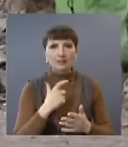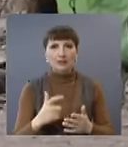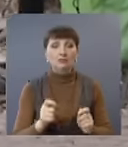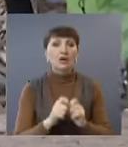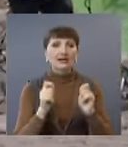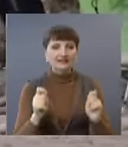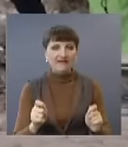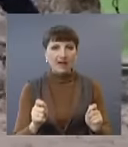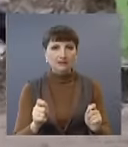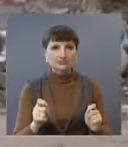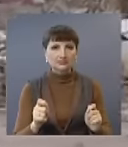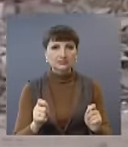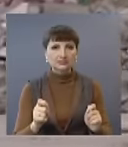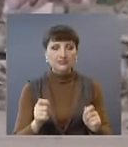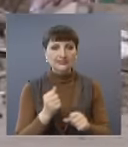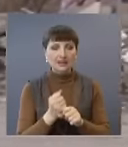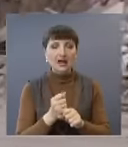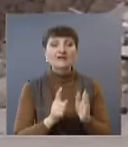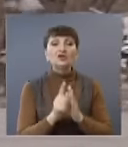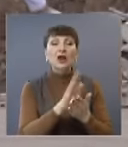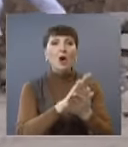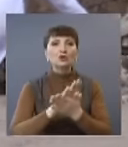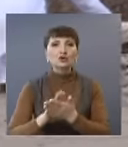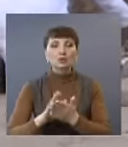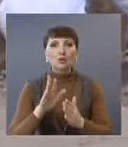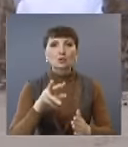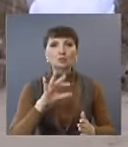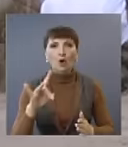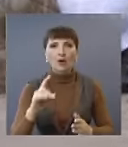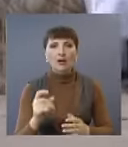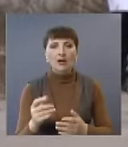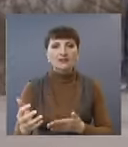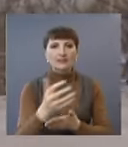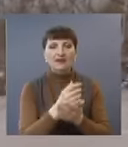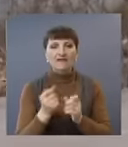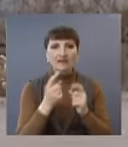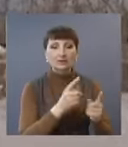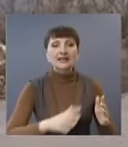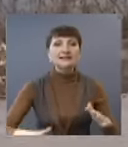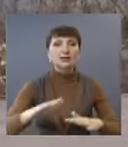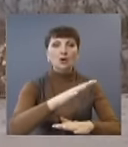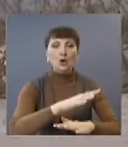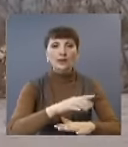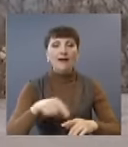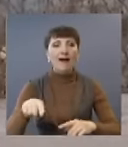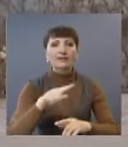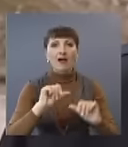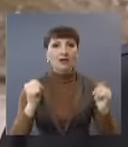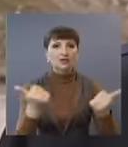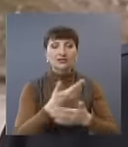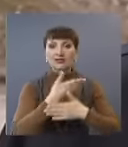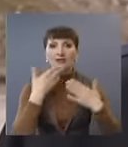организовали вначале очистку бытового мусора. Территория она не ограждена